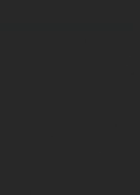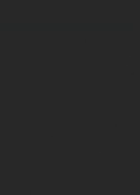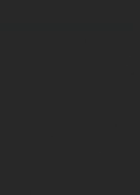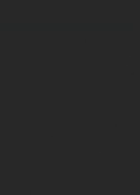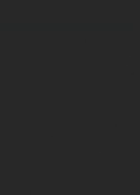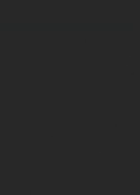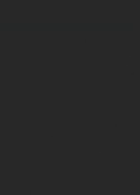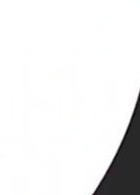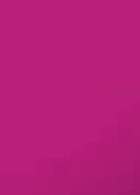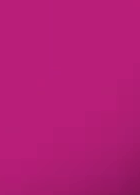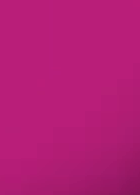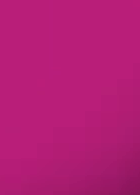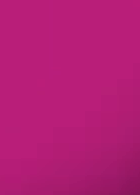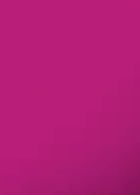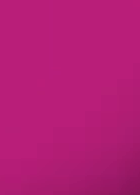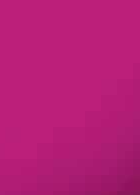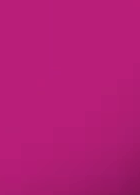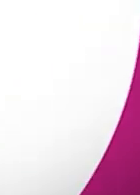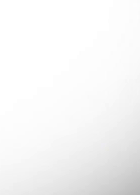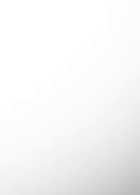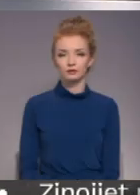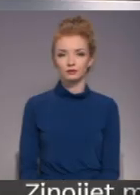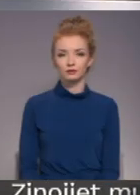Re, viss ēters ir te!